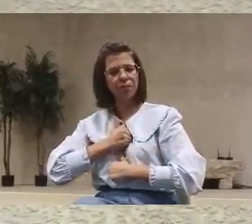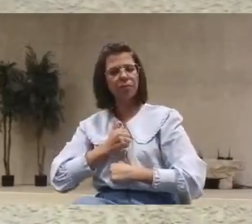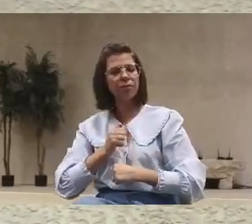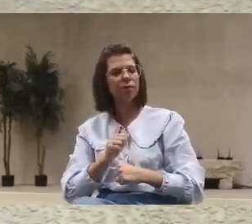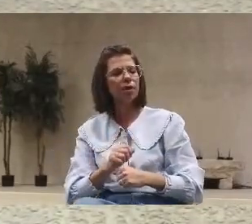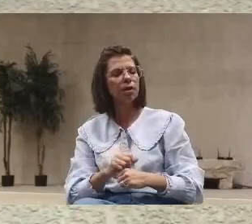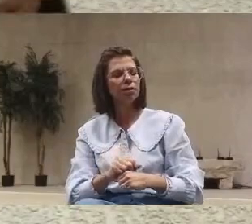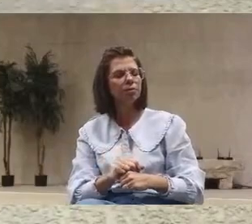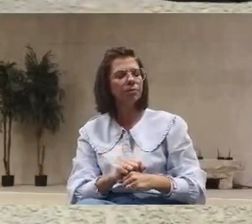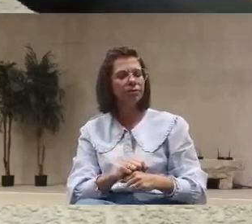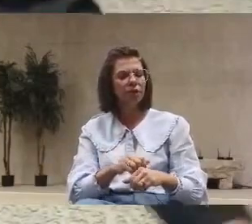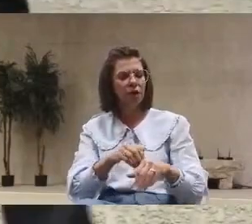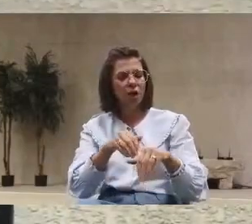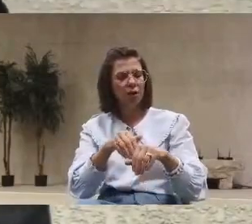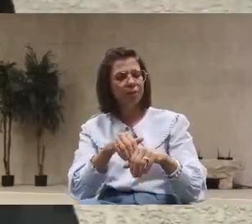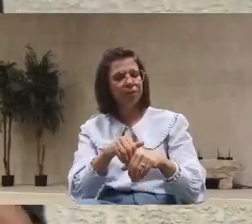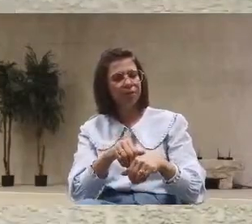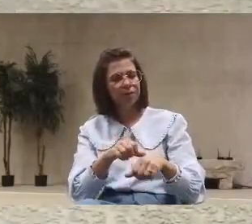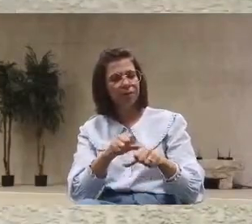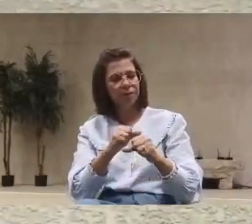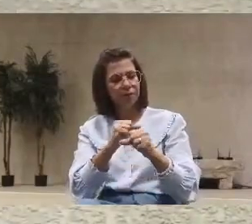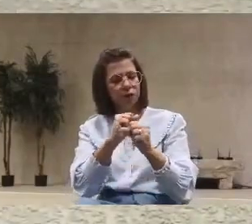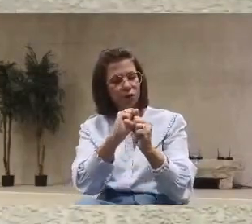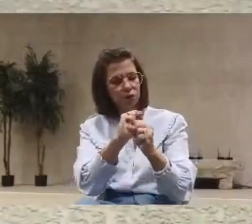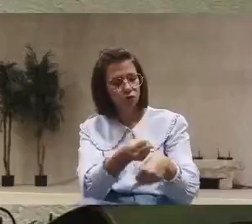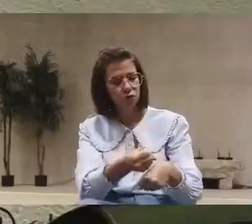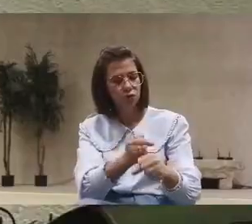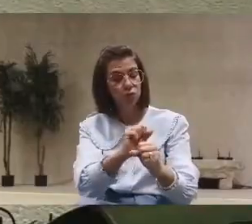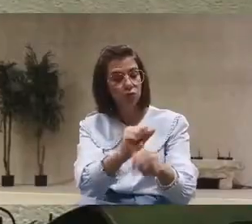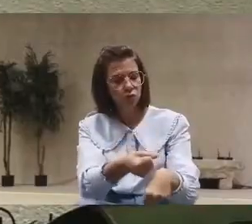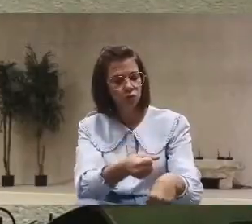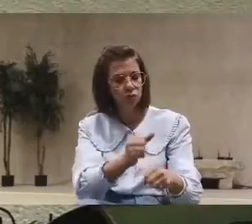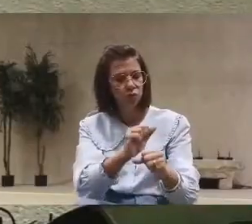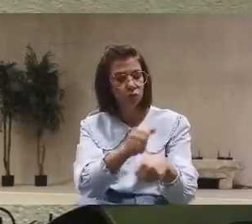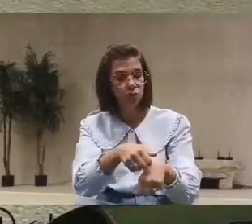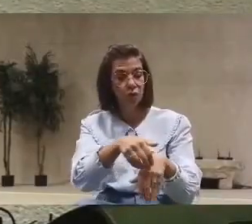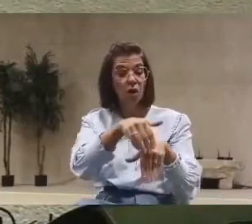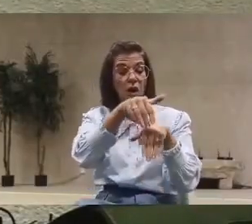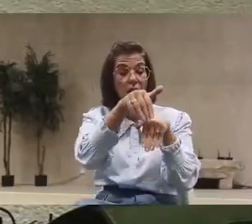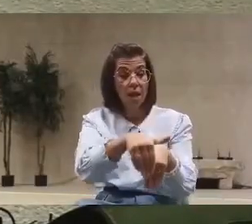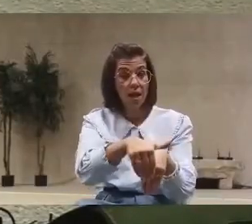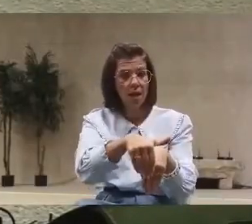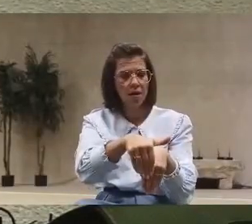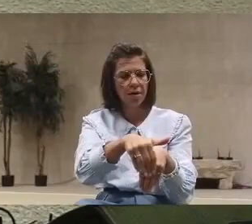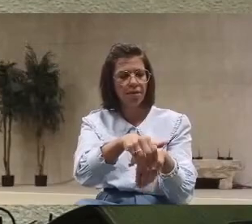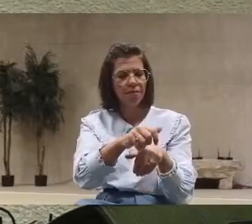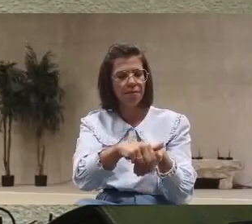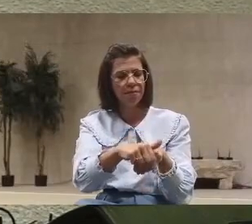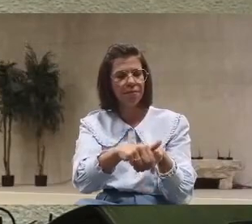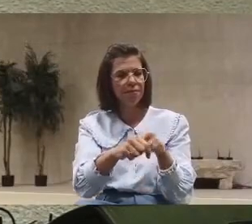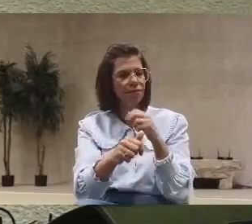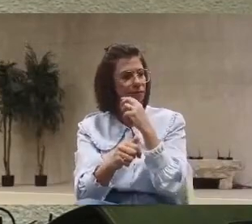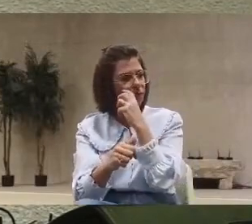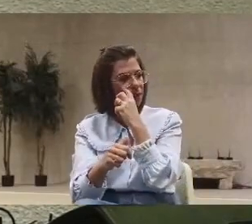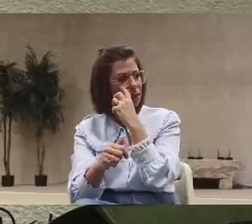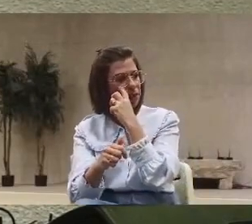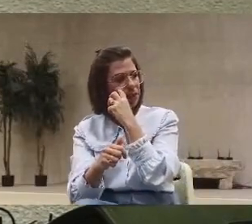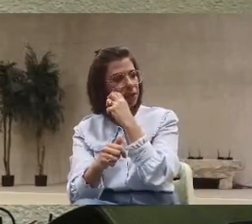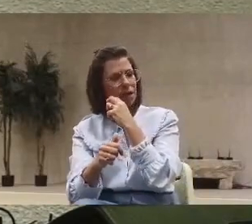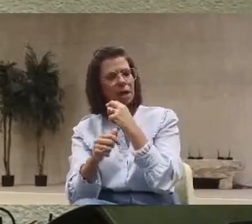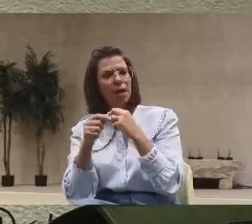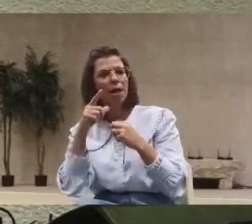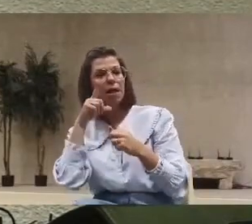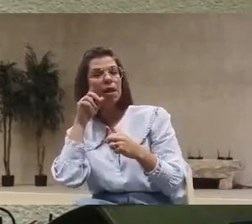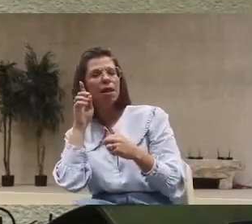fait un trou et il a fait mettre la lame dedans elle a bandé les yeux